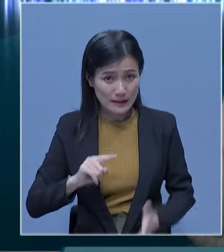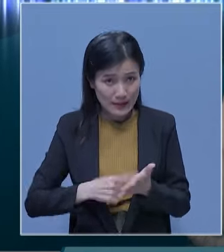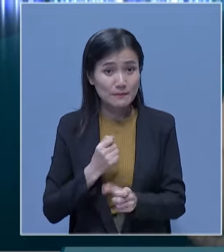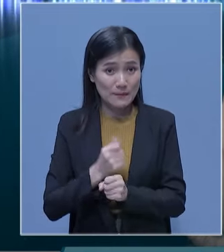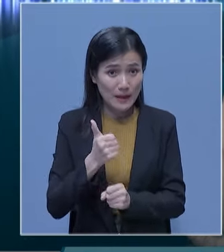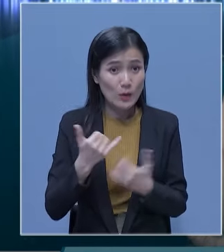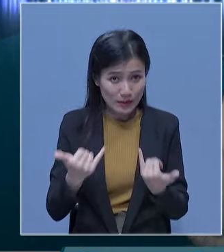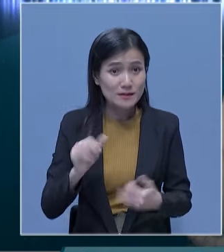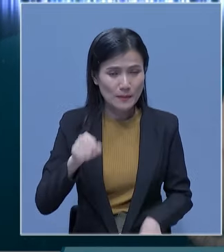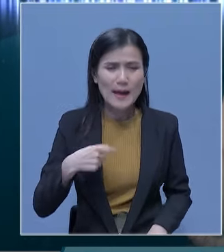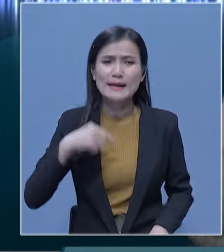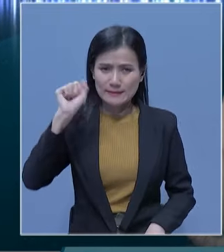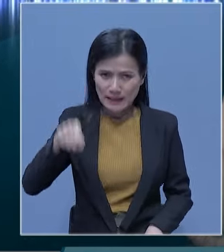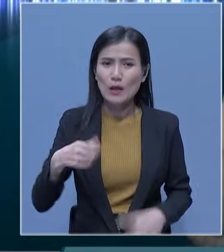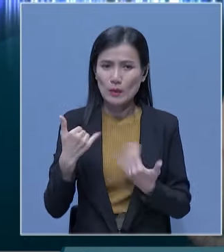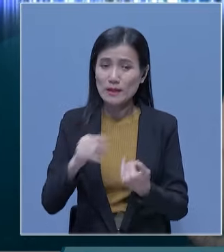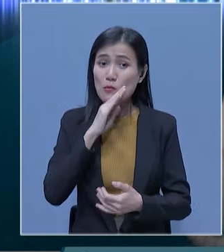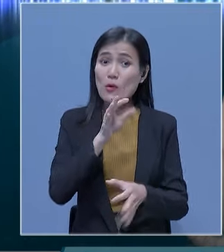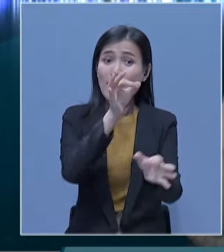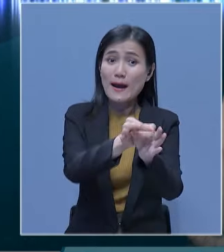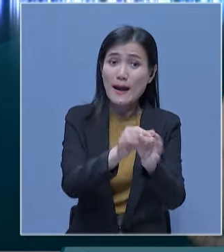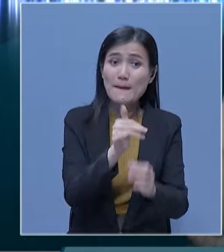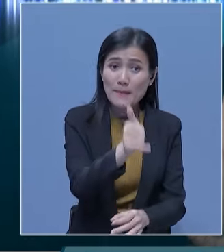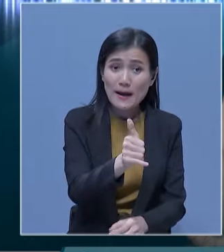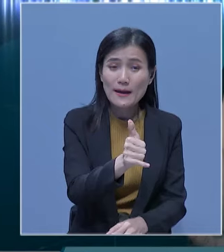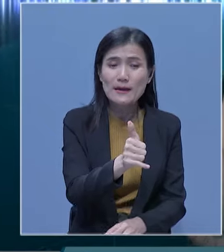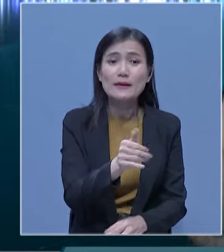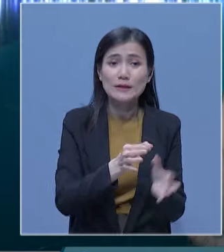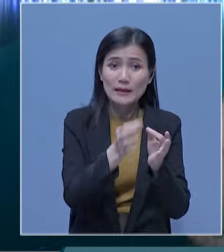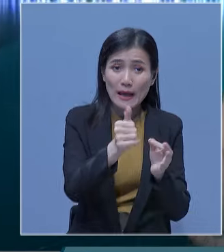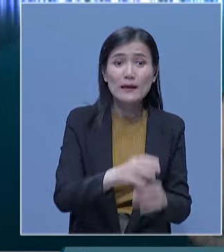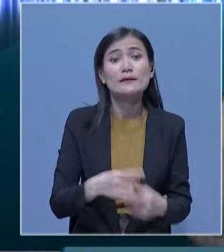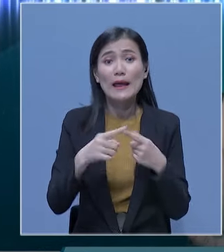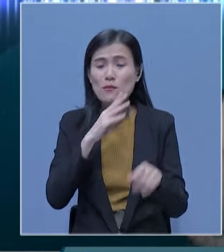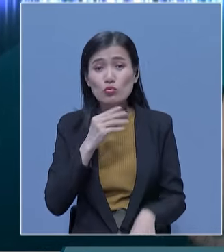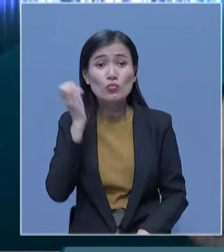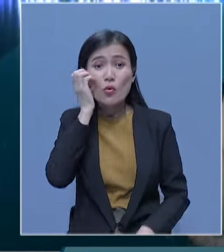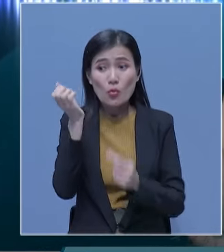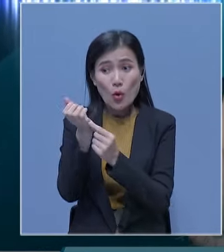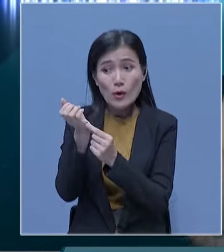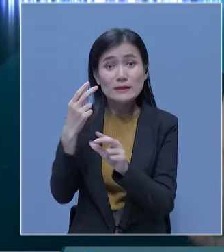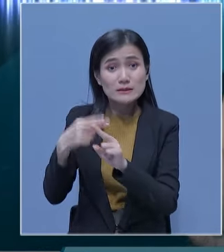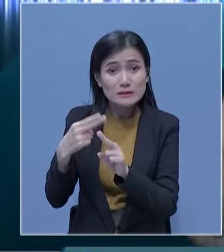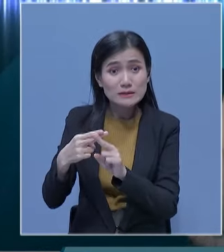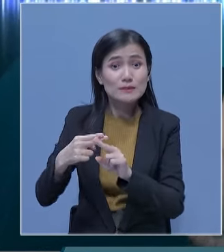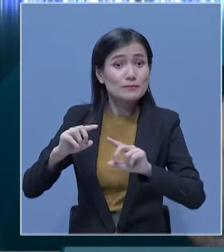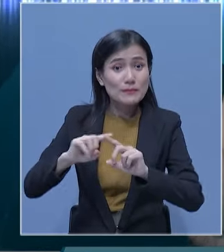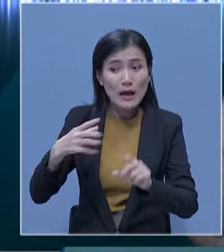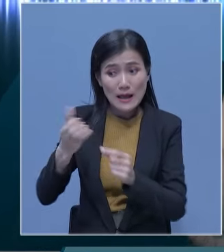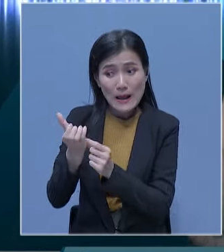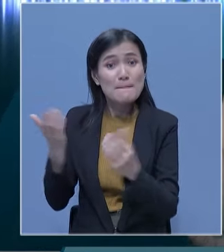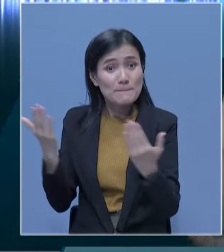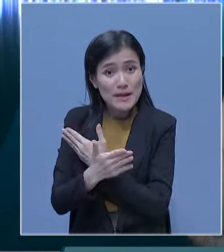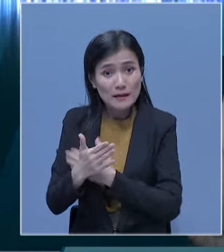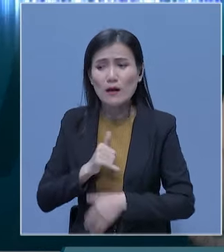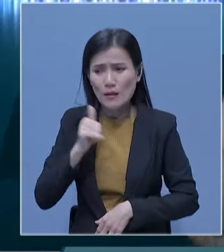คือมีอยู่2อย่างถ้าเกิดมีความประสงค์จะเปลี่ยนชื่อโทรศัพท์ให้ตรงก็ไปลงทะเบียนใหม่ที่ศูนย์จบเลยแต่ถ้าเกิดยังมีความจำเป็นที่ไม่ส